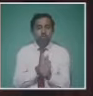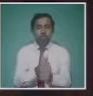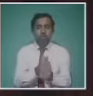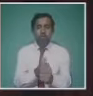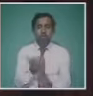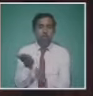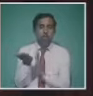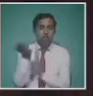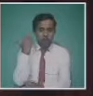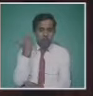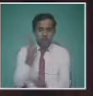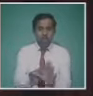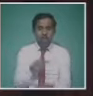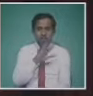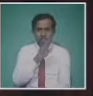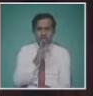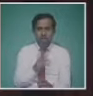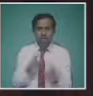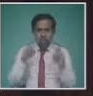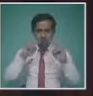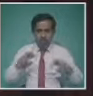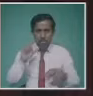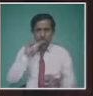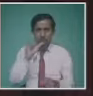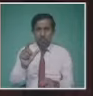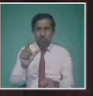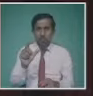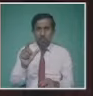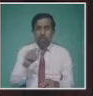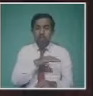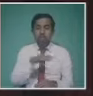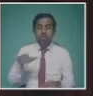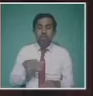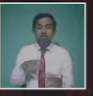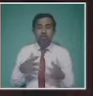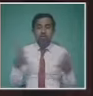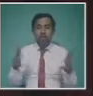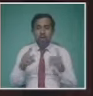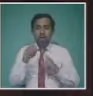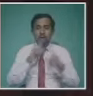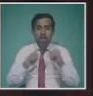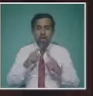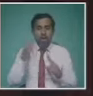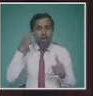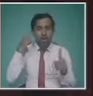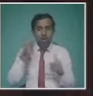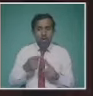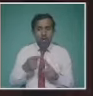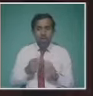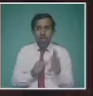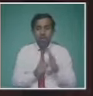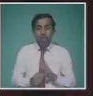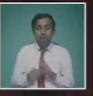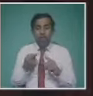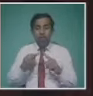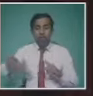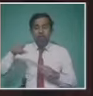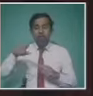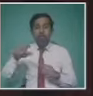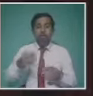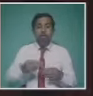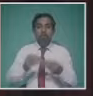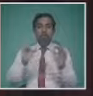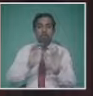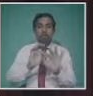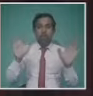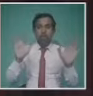මේ පහුගිය ගෙවිච්ච අවුරුදු 5ක් අපි නිරීක්ෂණය කරාට පස්සේ සමාජයේ පුළුල් කතිකාවක් ඇති වෙච්ච සිදුවීමක් වුණාම ඒක යට කරන්න මොනවාරි නිවුස් එකක් ප්ලෑන්